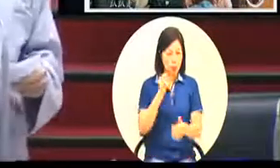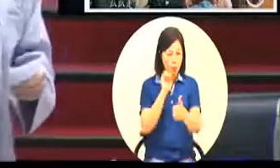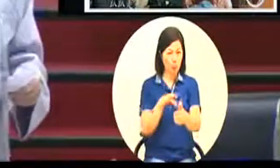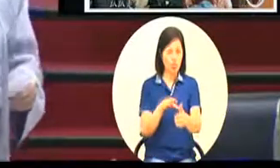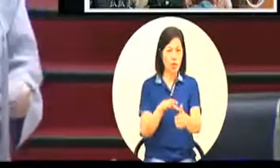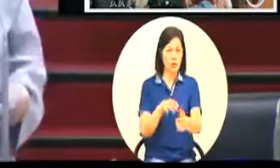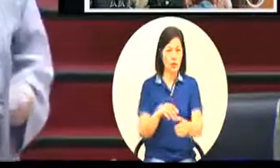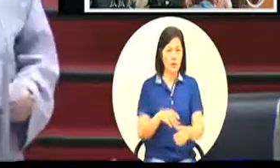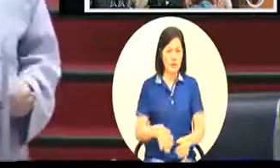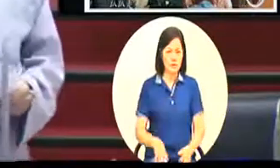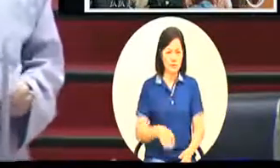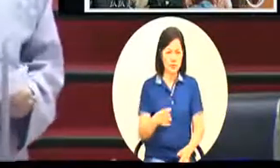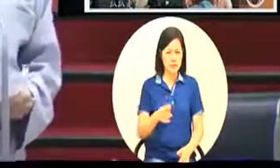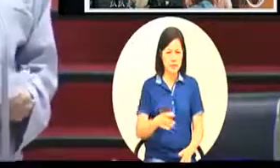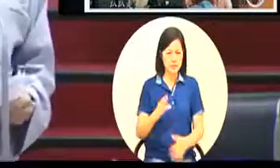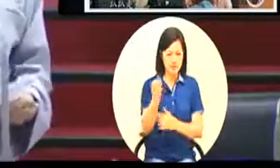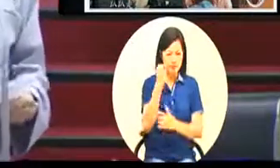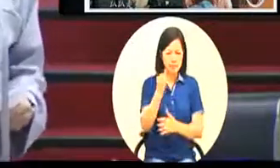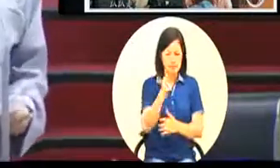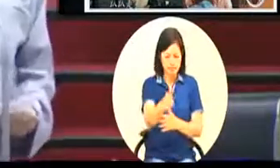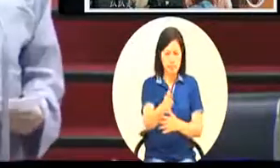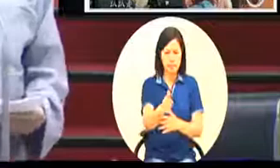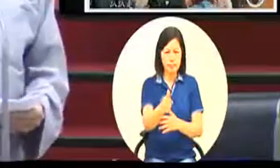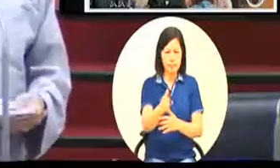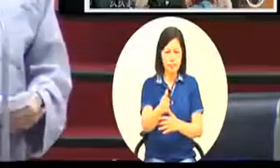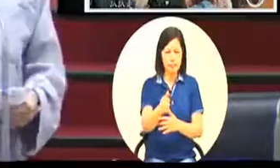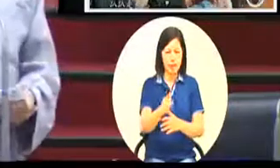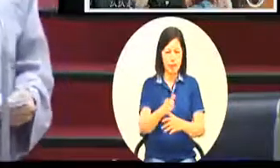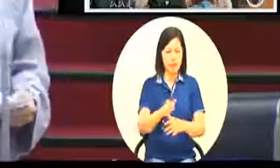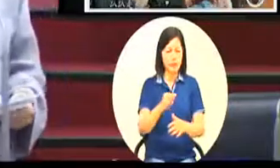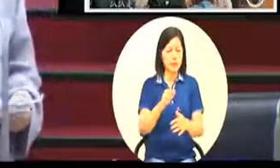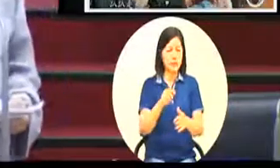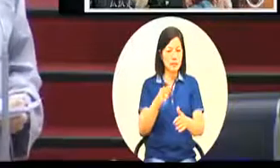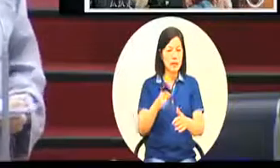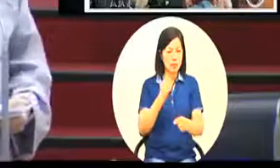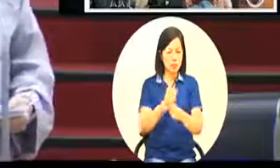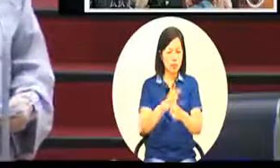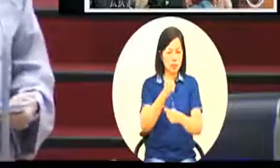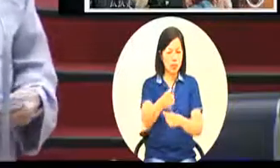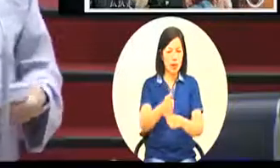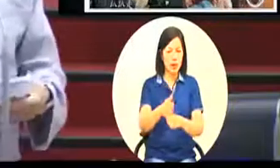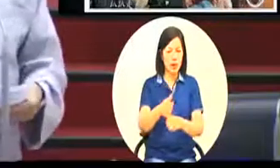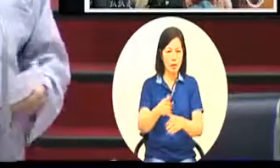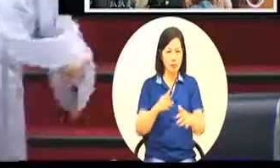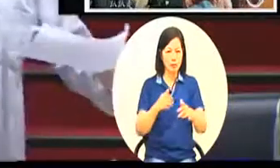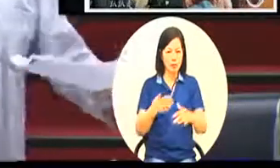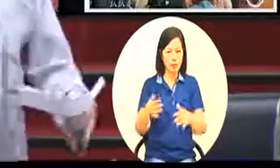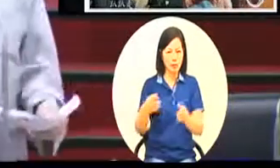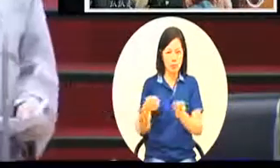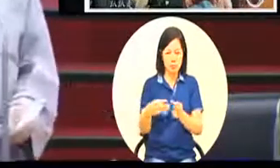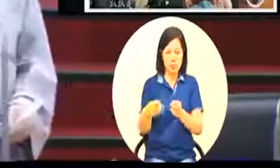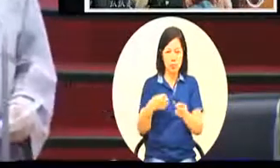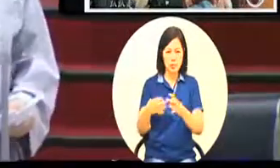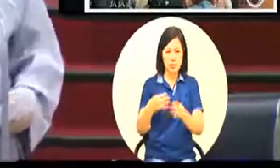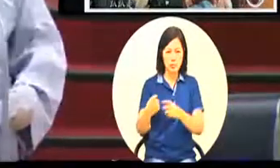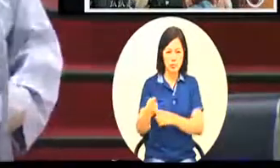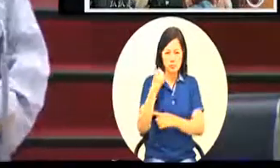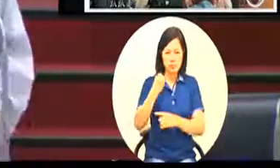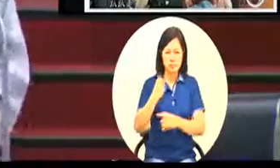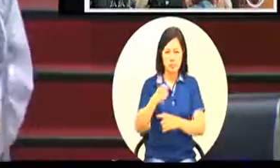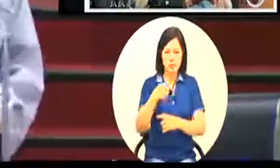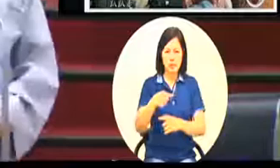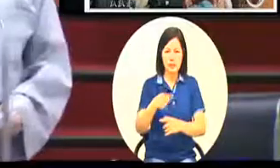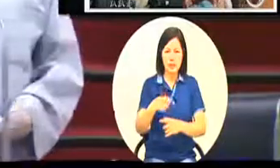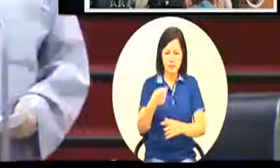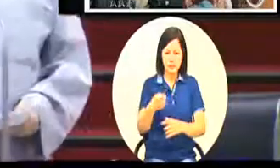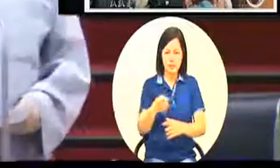漂泊的总统，伊要入去官的时阵，含我咧讲话，是强够咱咧，还敢啊破